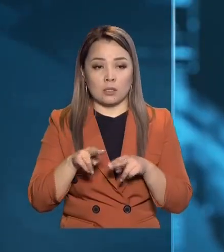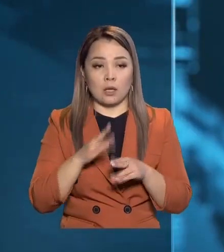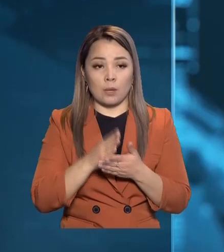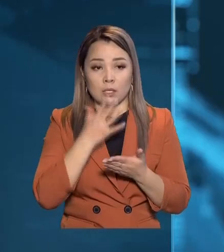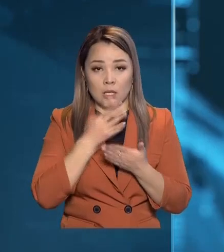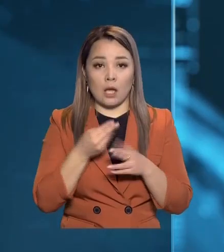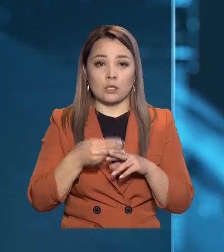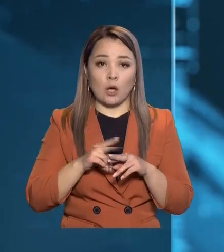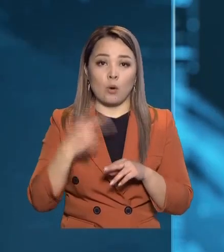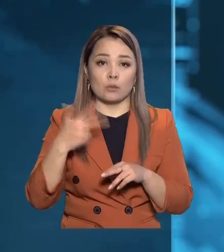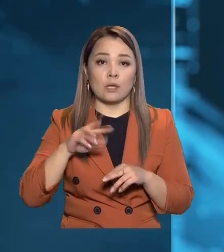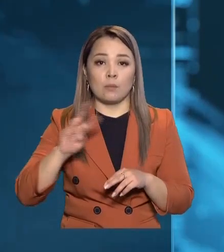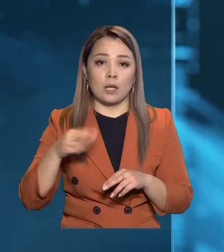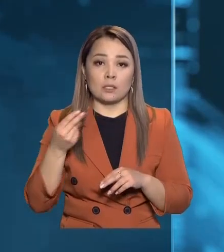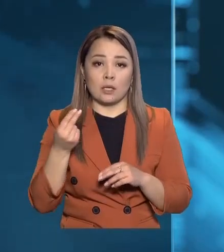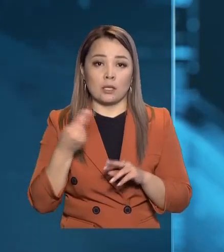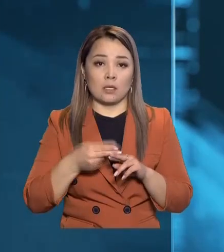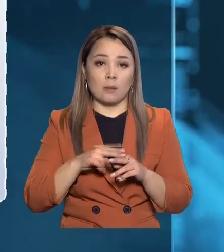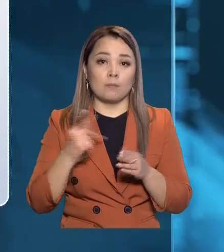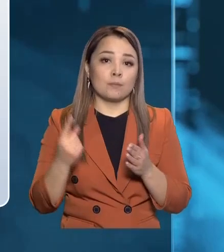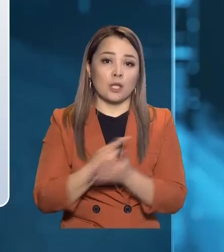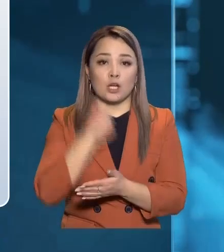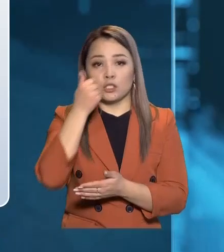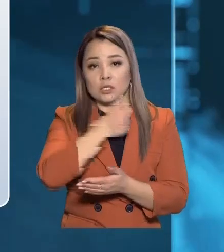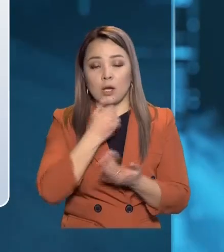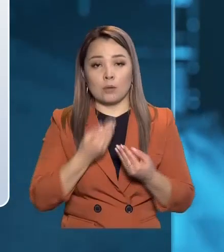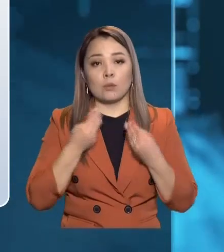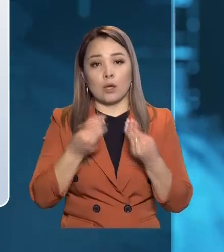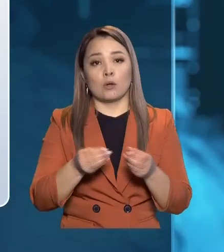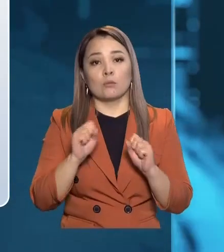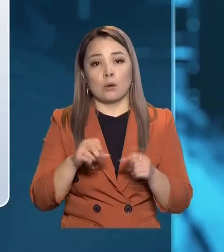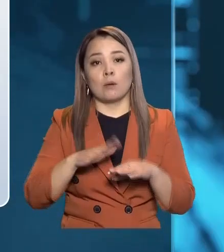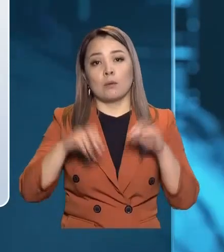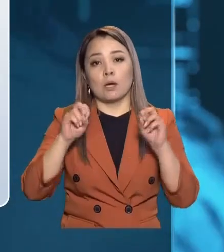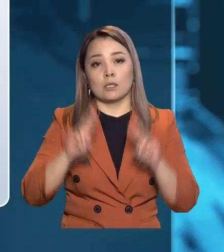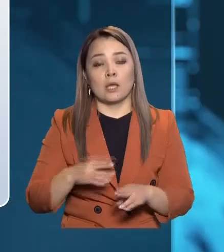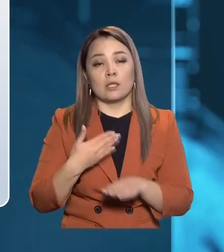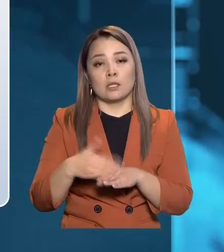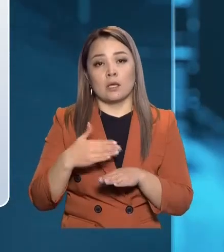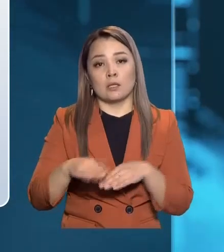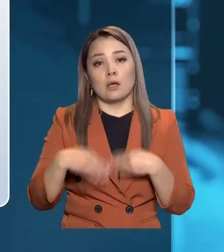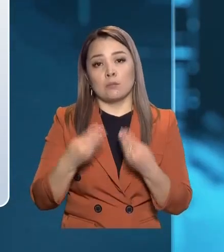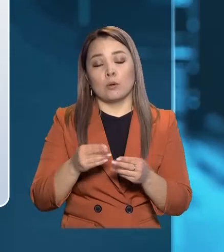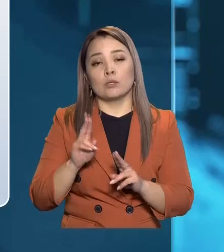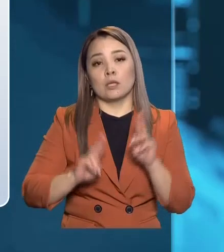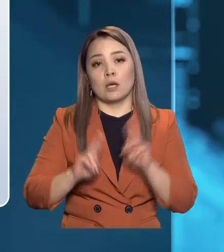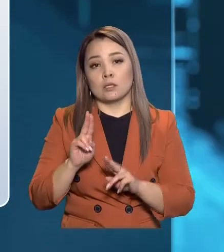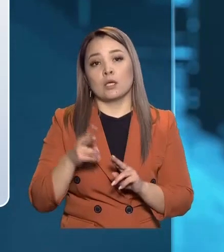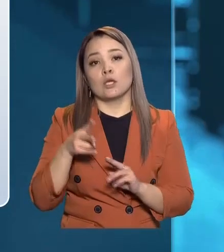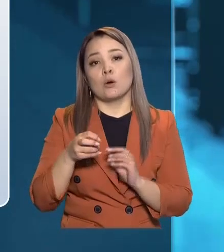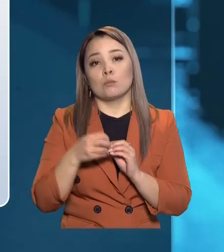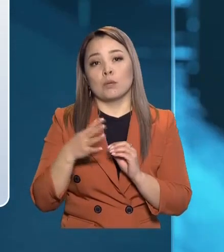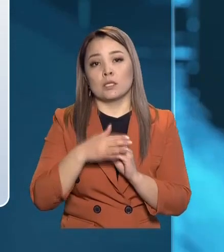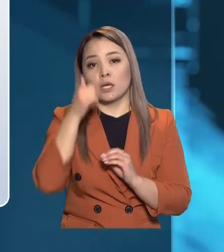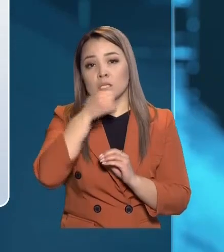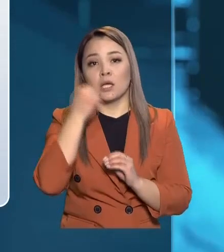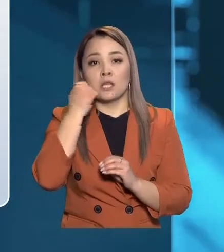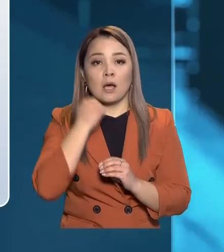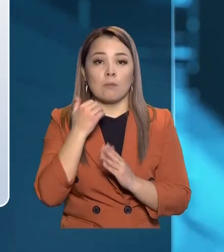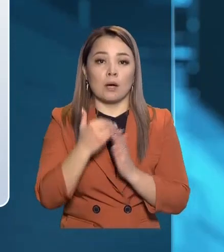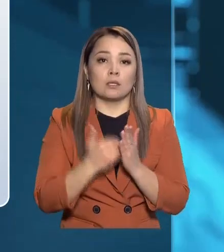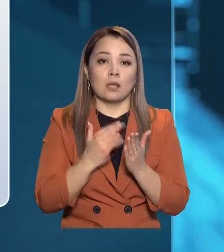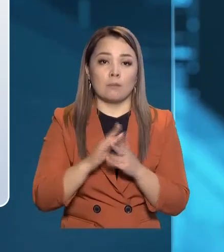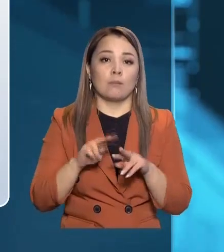ұсынысы. Оның 30 миллиард теңгесі алғашқы жылы берілуі мүмкін. Мамандар несие беру шарттарын 2015 жылғы ескі